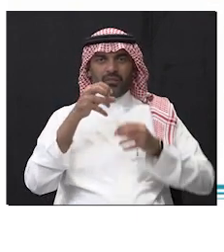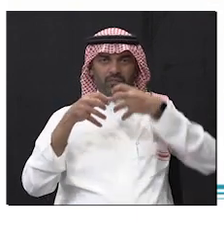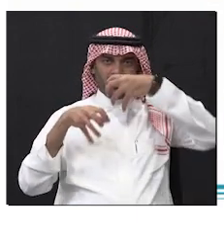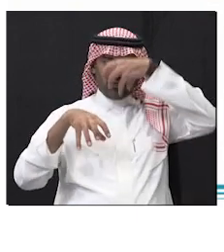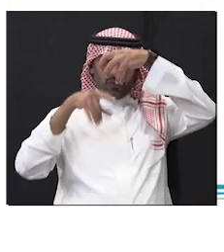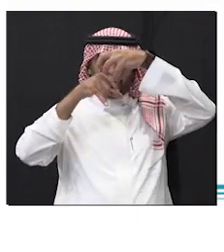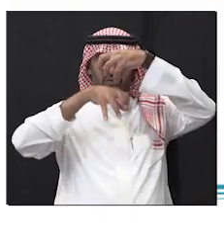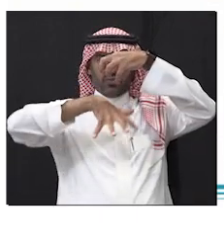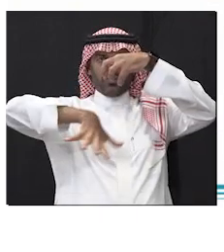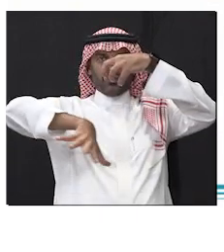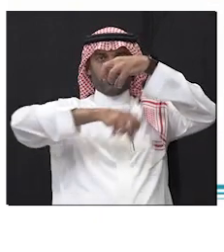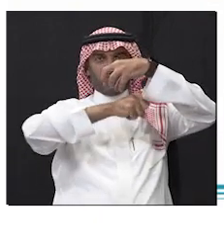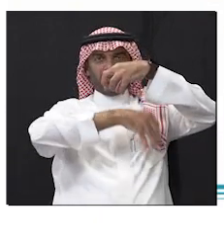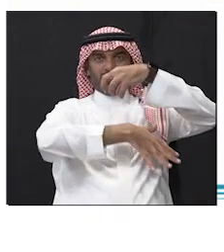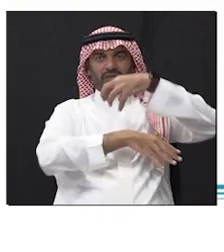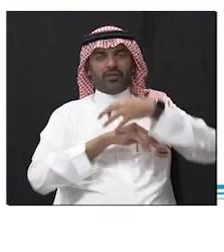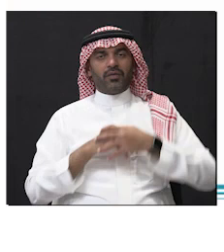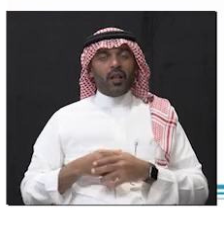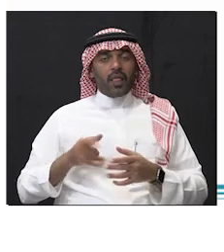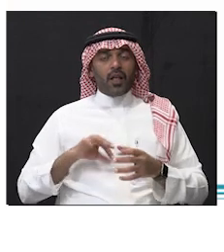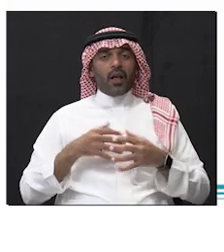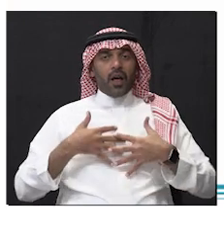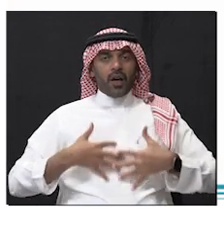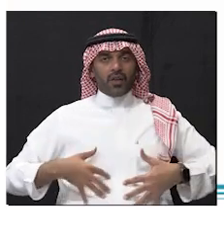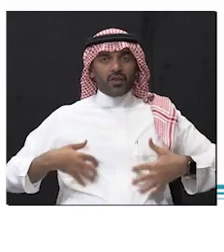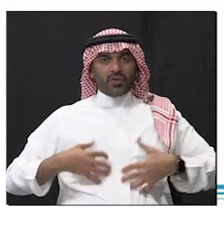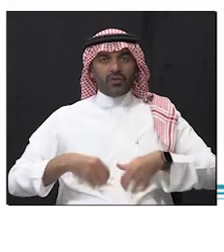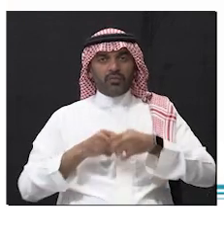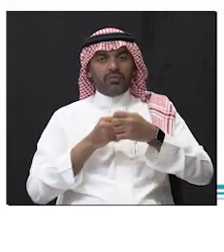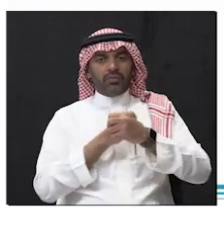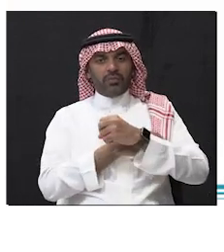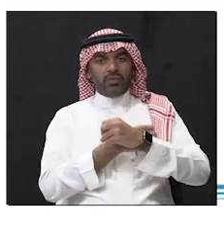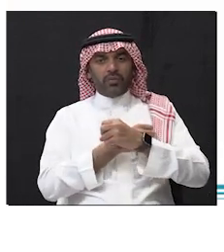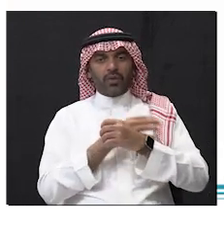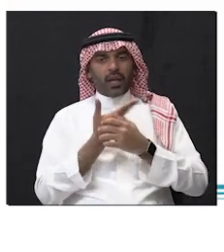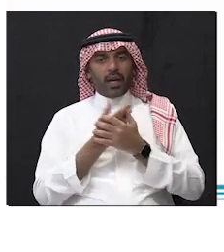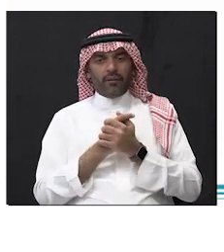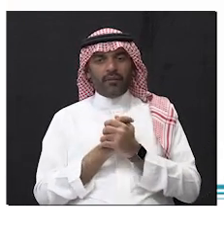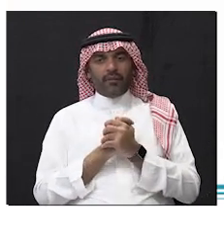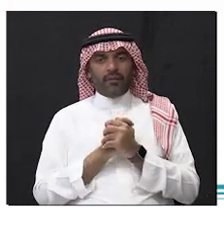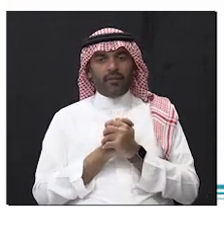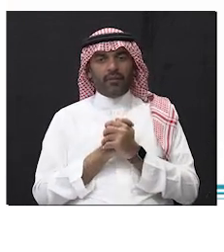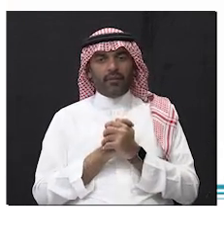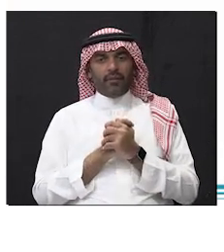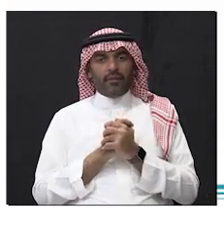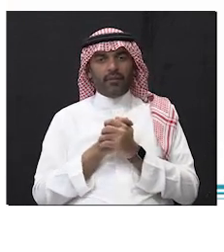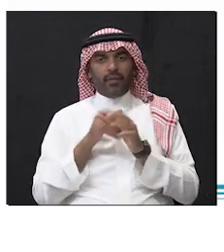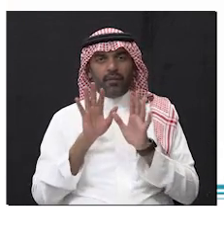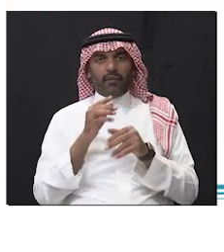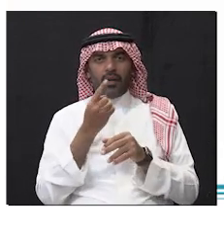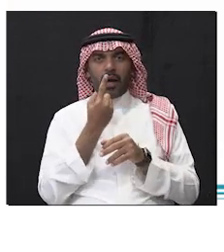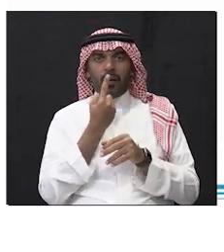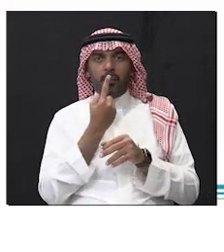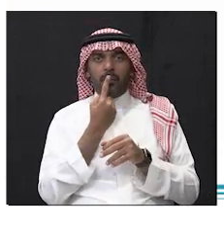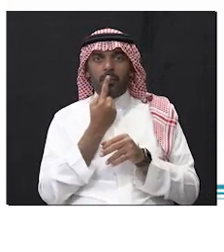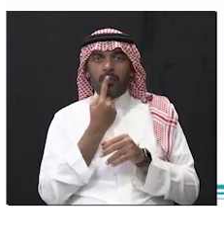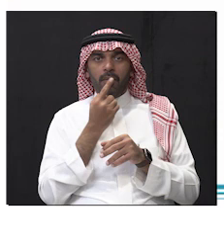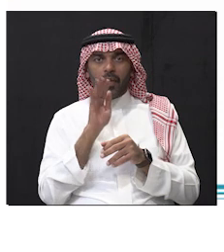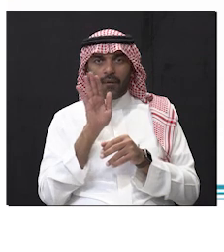جهازها الهضمي كيف يكون؟ يوجد لديها فتحتين أكثر تطور، يعني فيها فتحة فم وفتحة